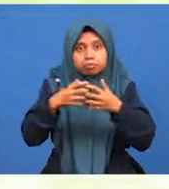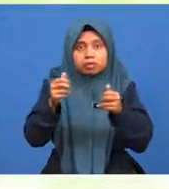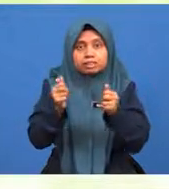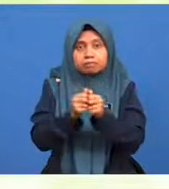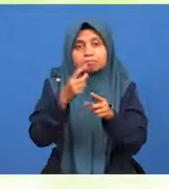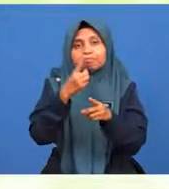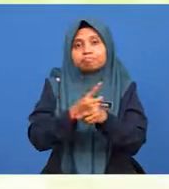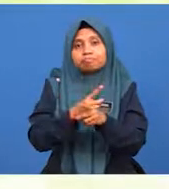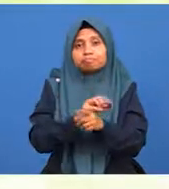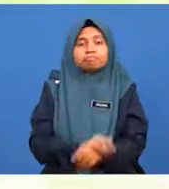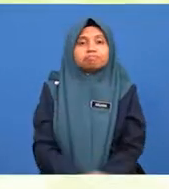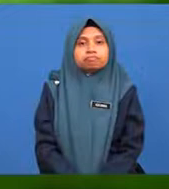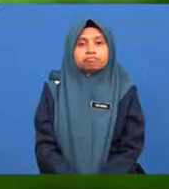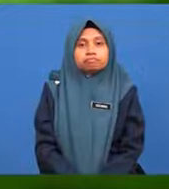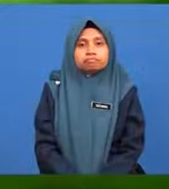betul.